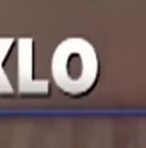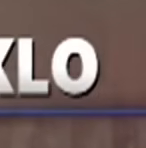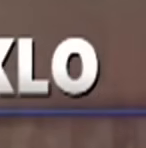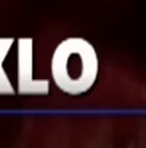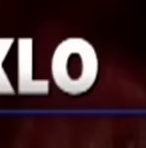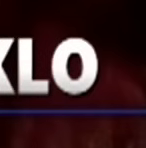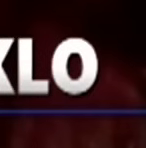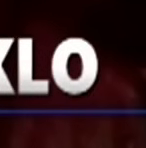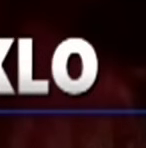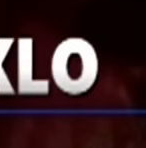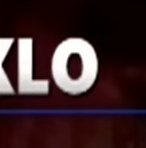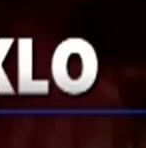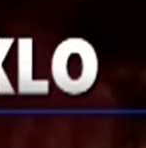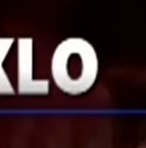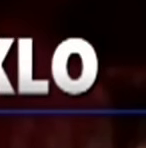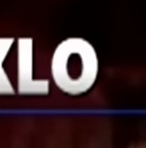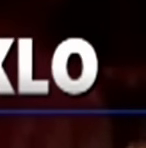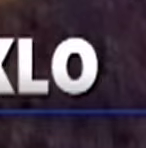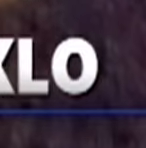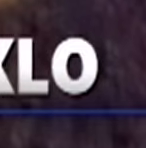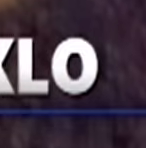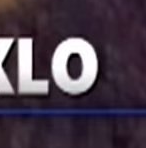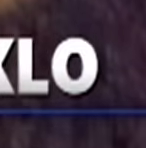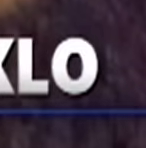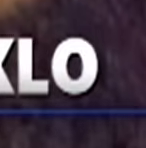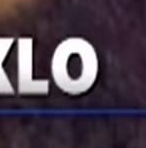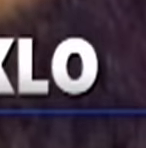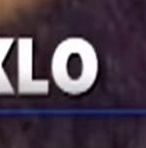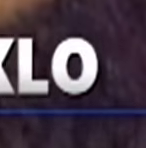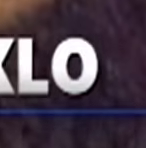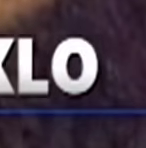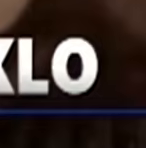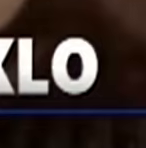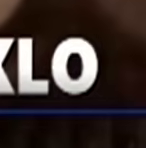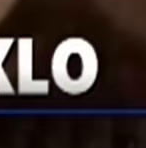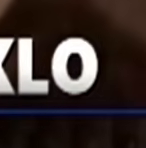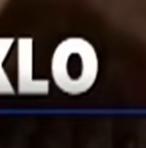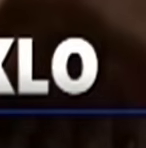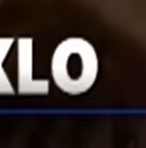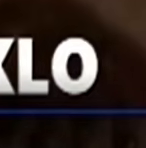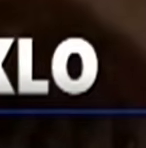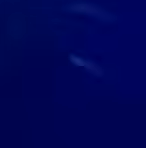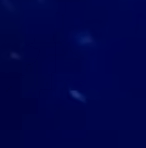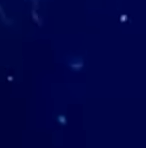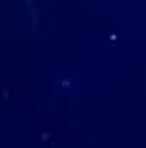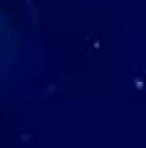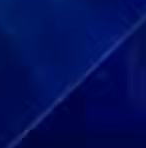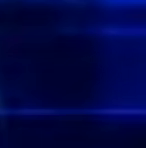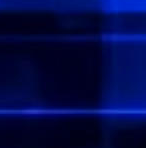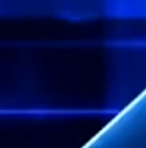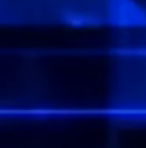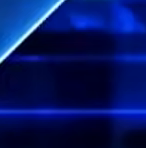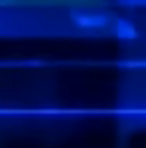Tatlo patay sa magkahiwalay na disgrasya ng motorsiklo at ambulansya.